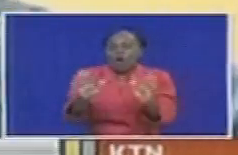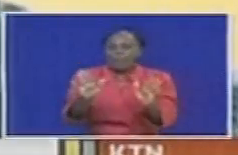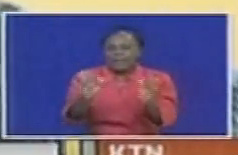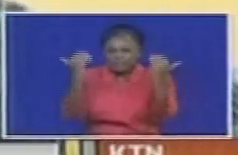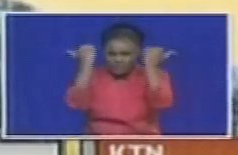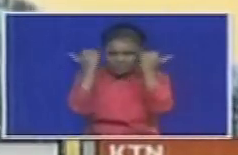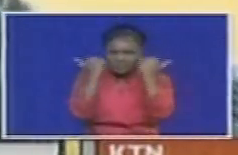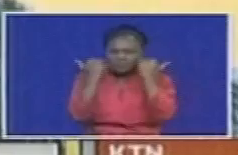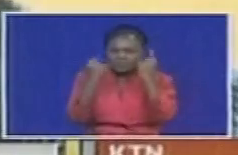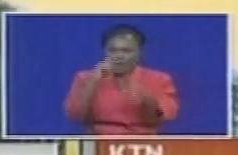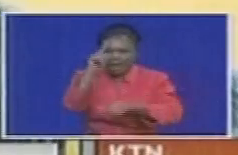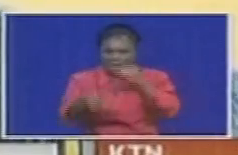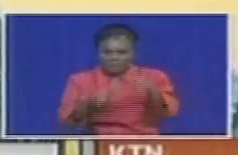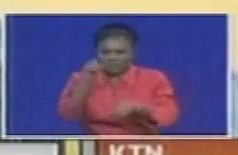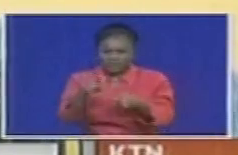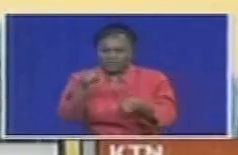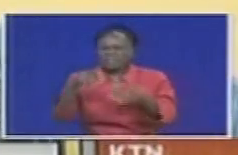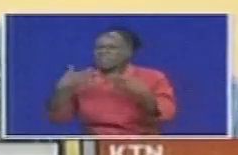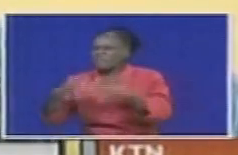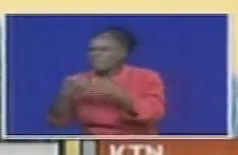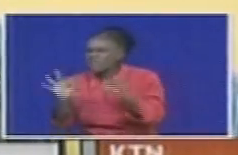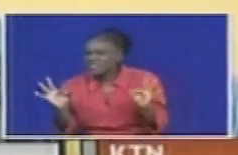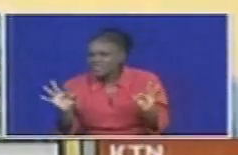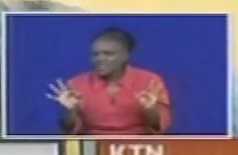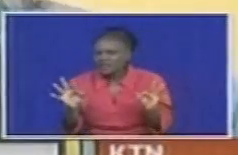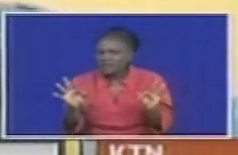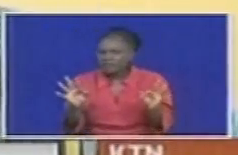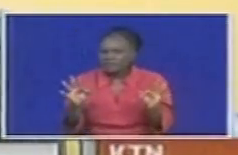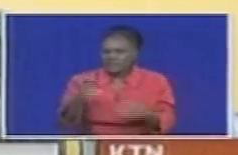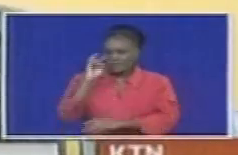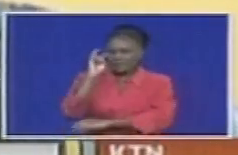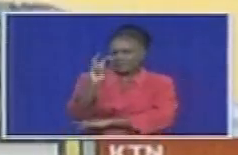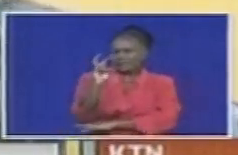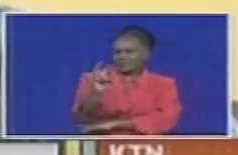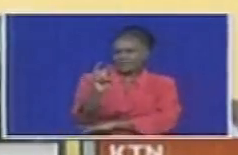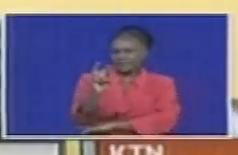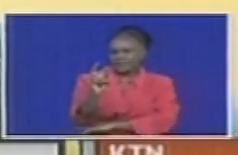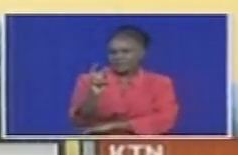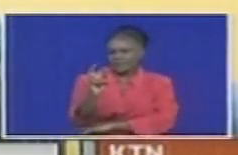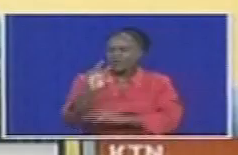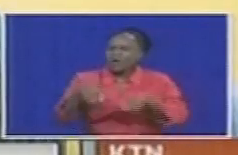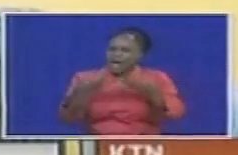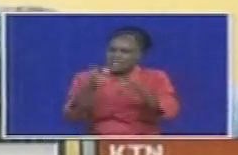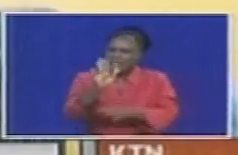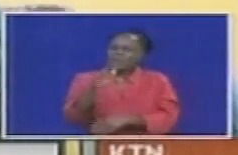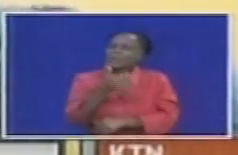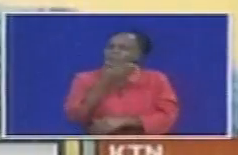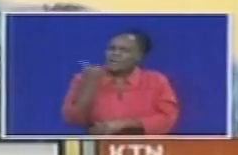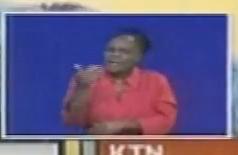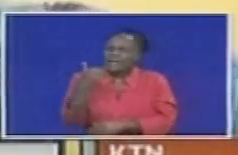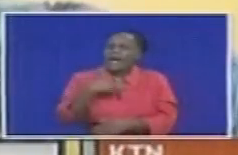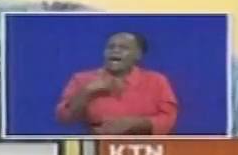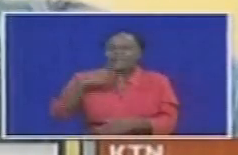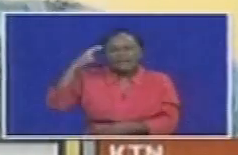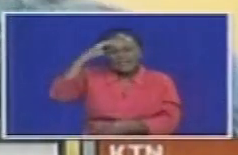negligent. Alafu ama anaachiliwa free. Kwa hivyo ukiangalia, kujibu swali yako vizuri, kuna there are a lot of